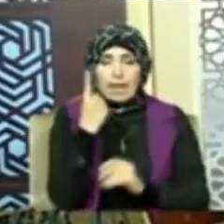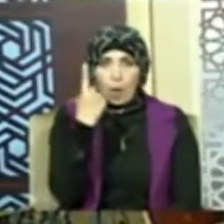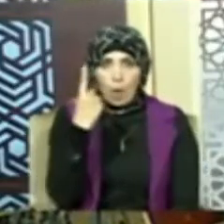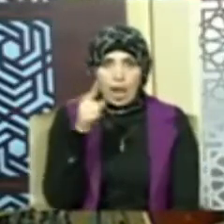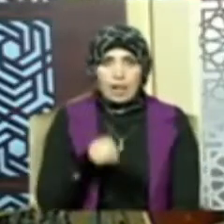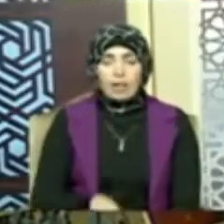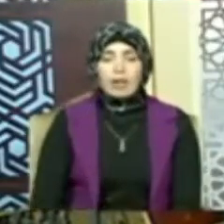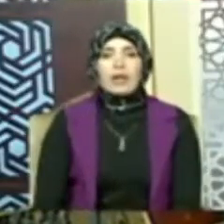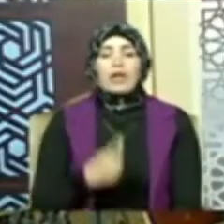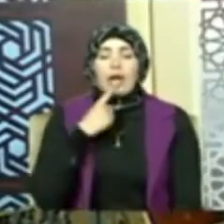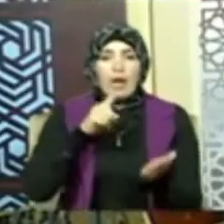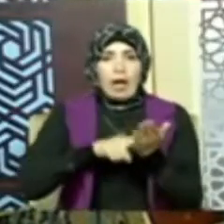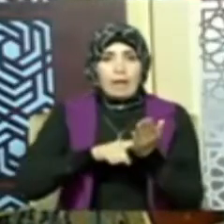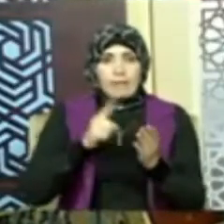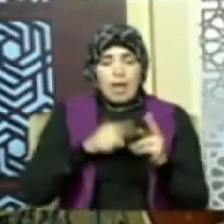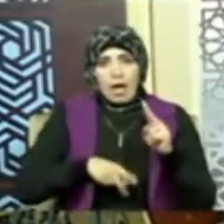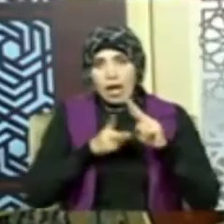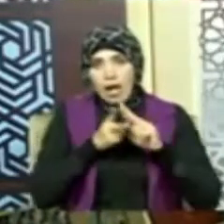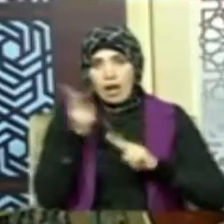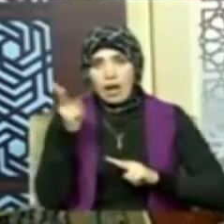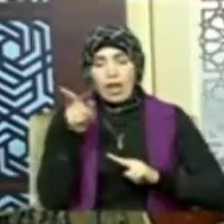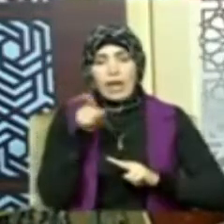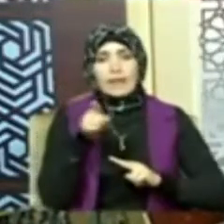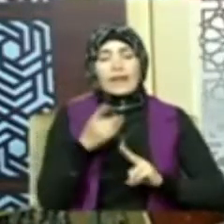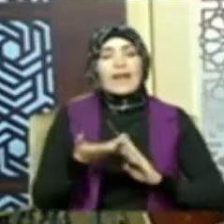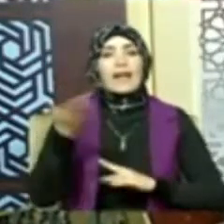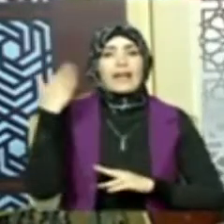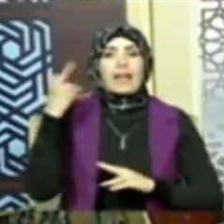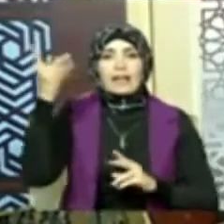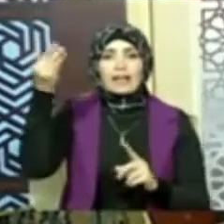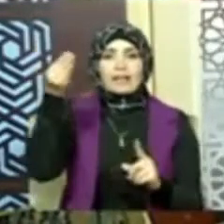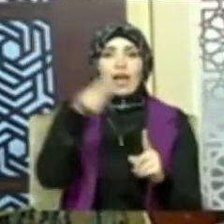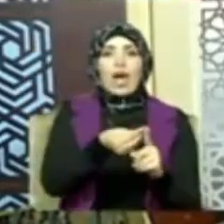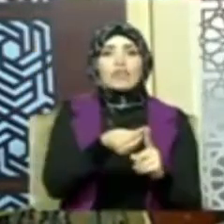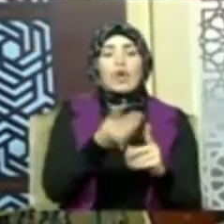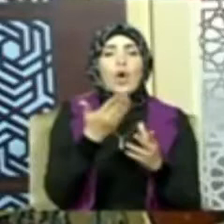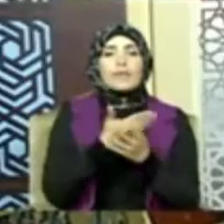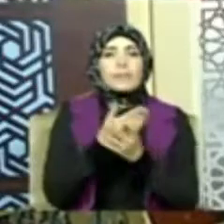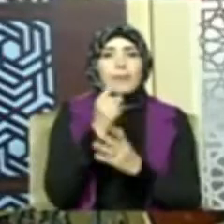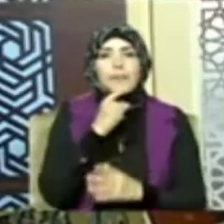هو أن الهجرة كانت عطاء لدين الله،